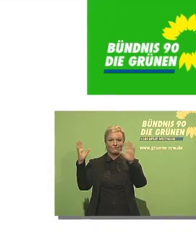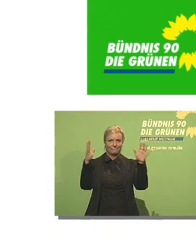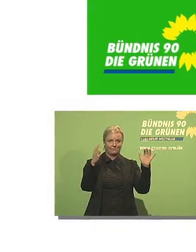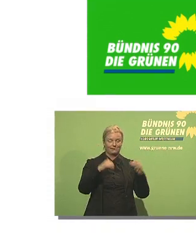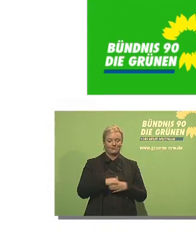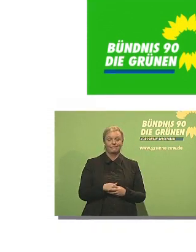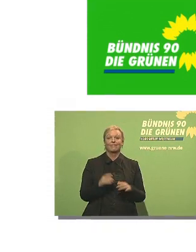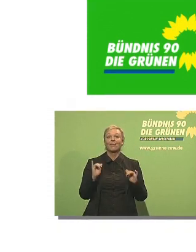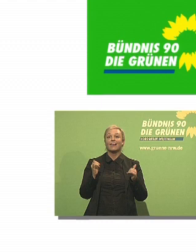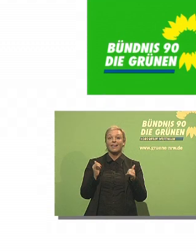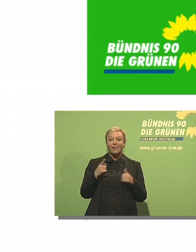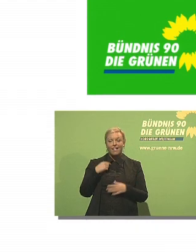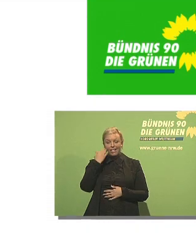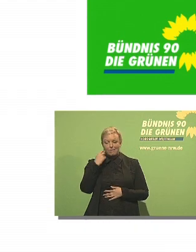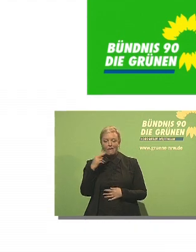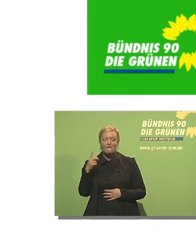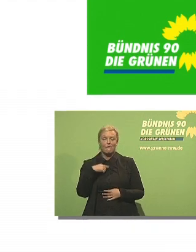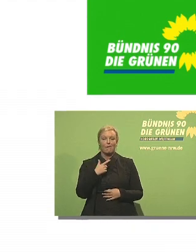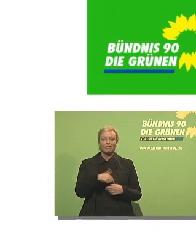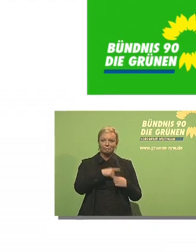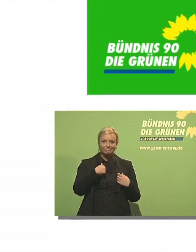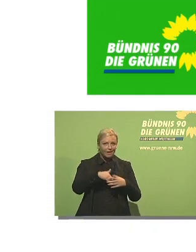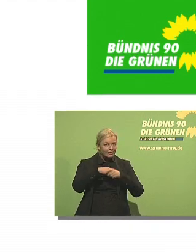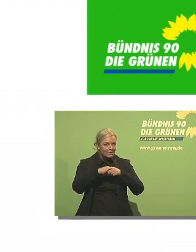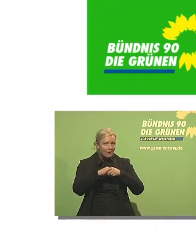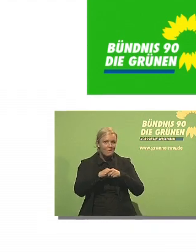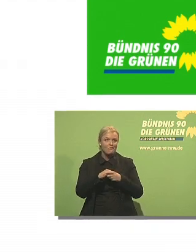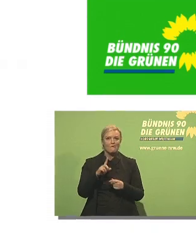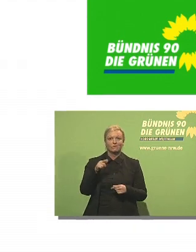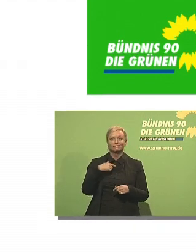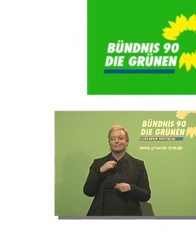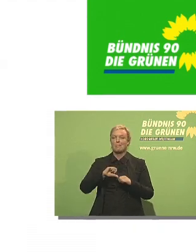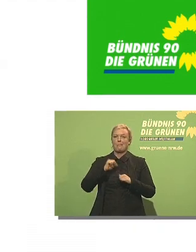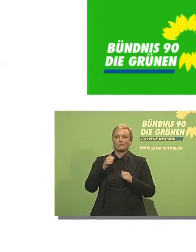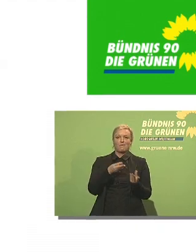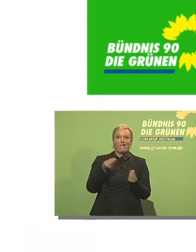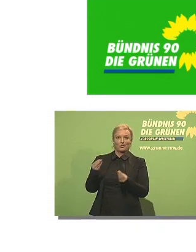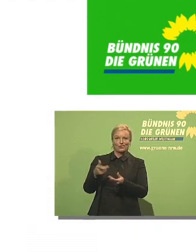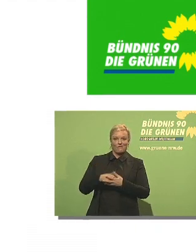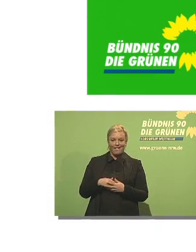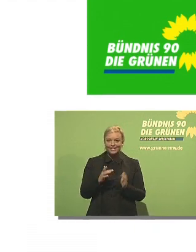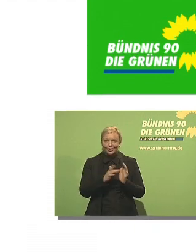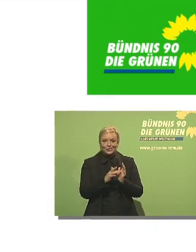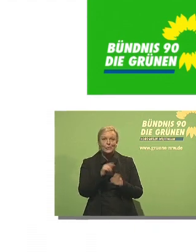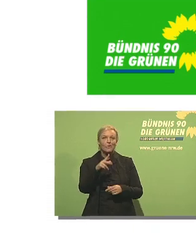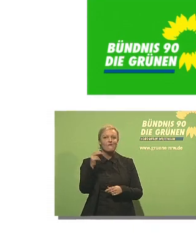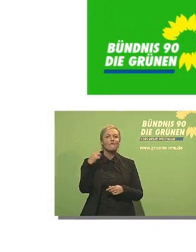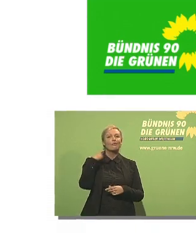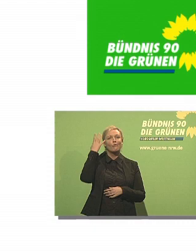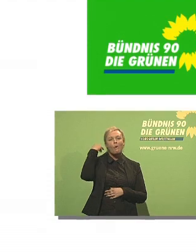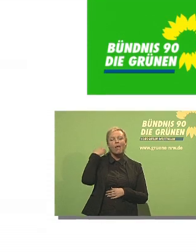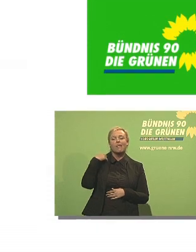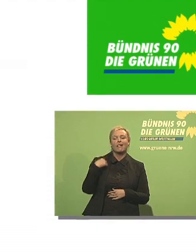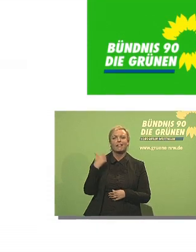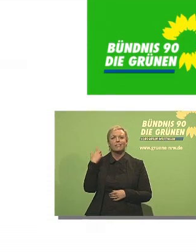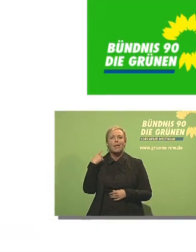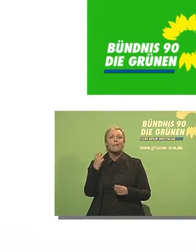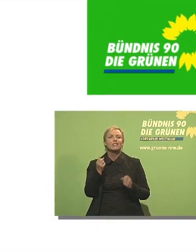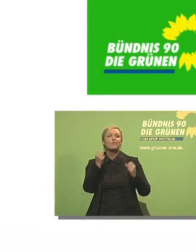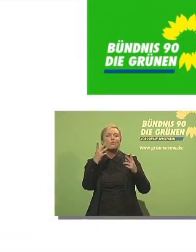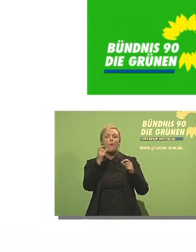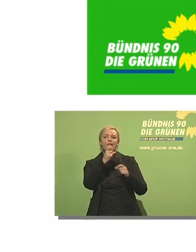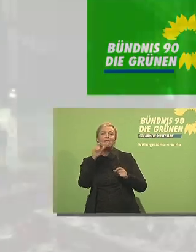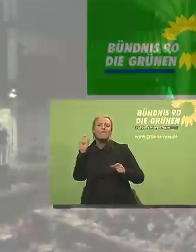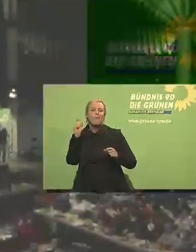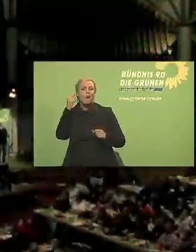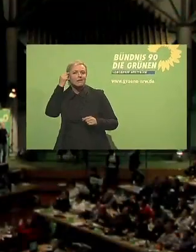Ja, lieber Volker, wir gratulieren dir ganz herzlich, haben für dich ein ganz besonderes Geschenk, weil Volker ist ja der Urheber eines neuen Wortes in unser